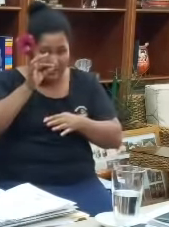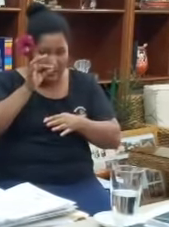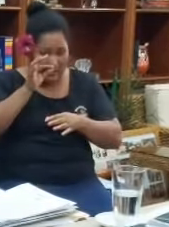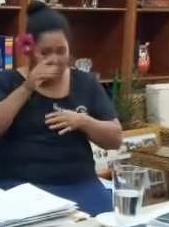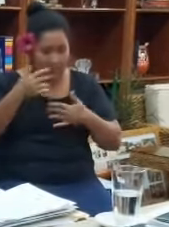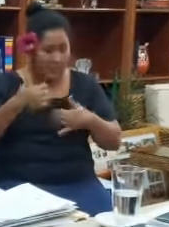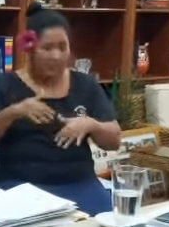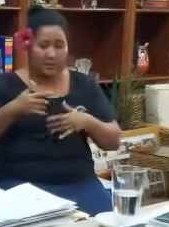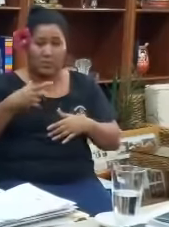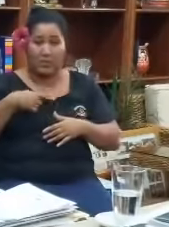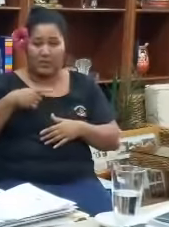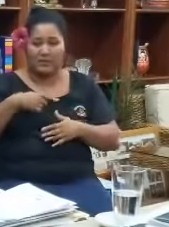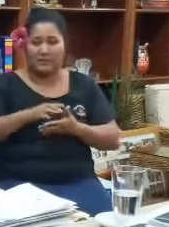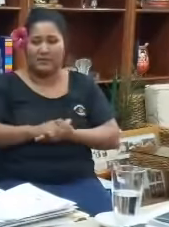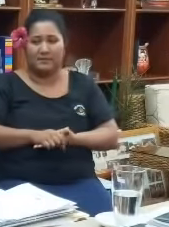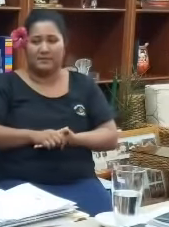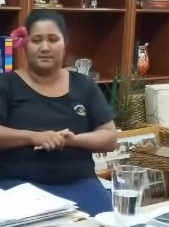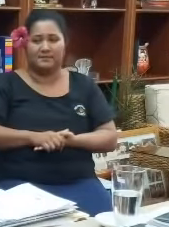ana